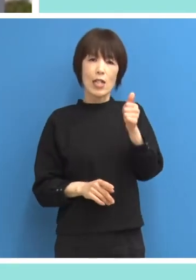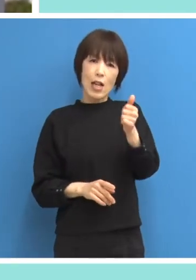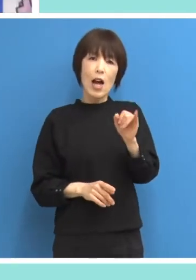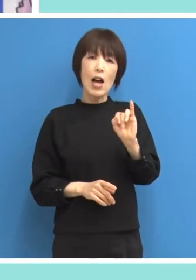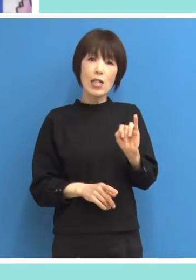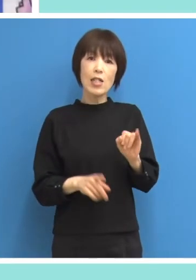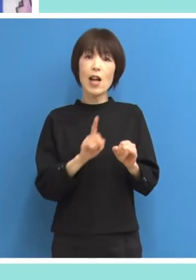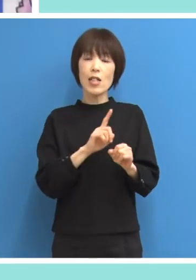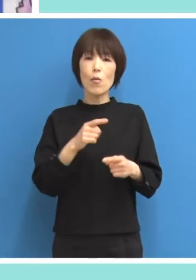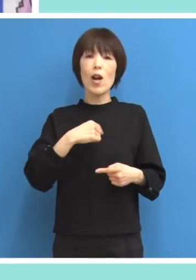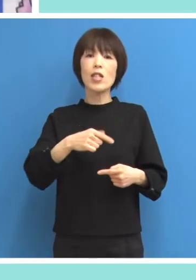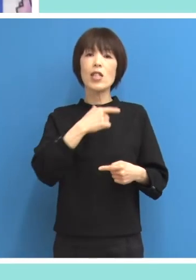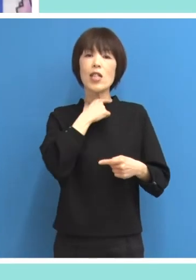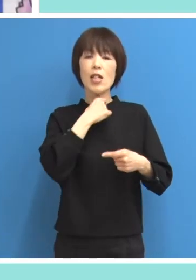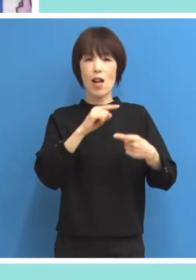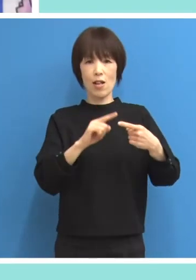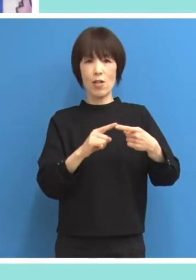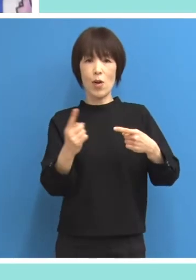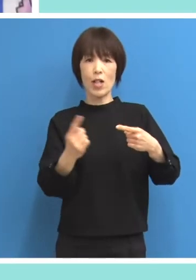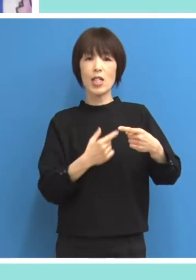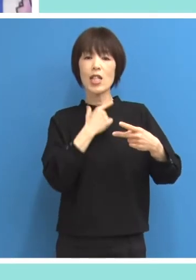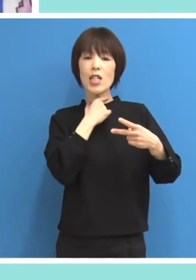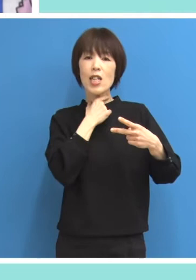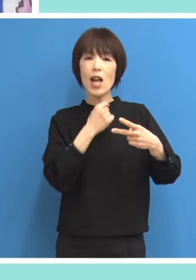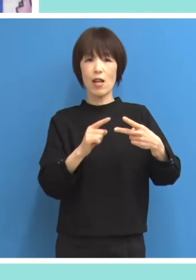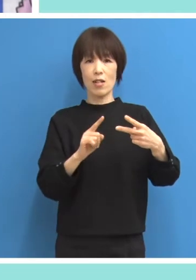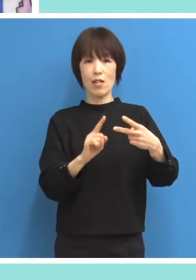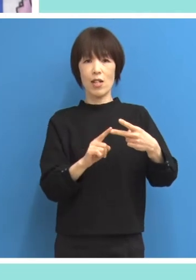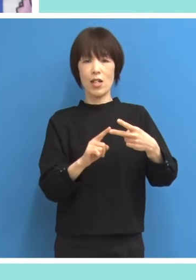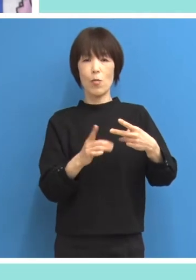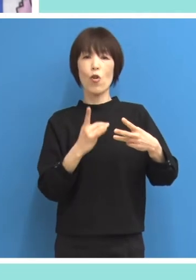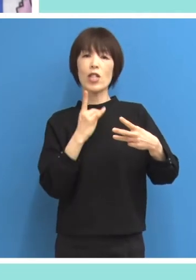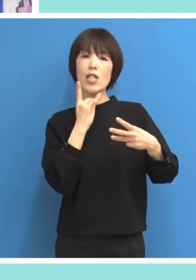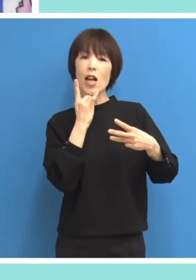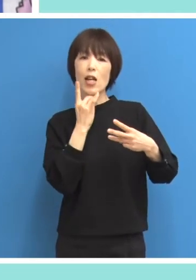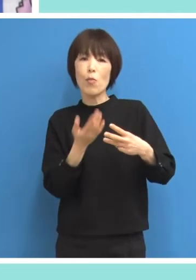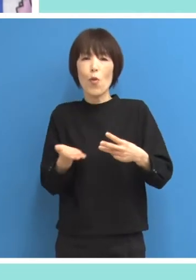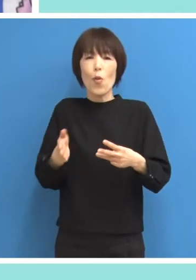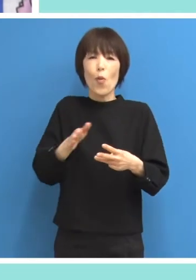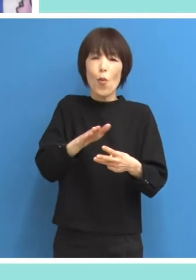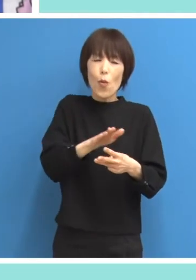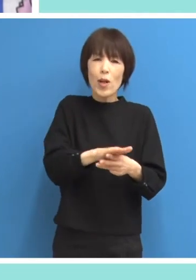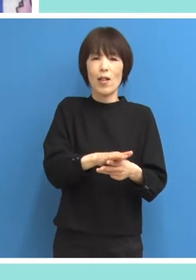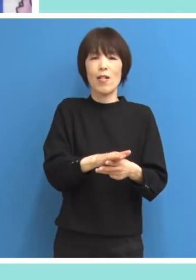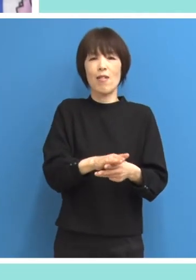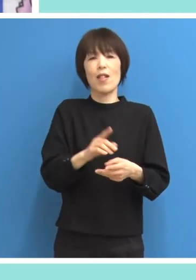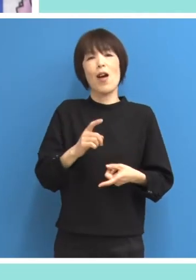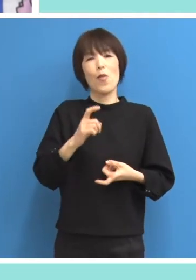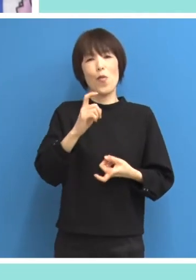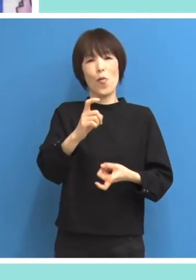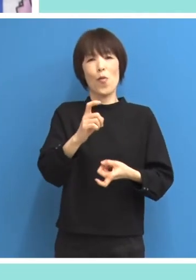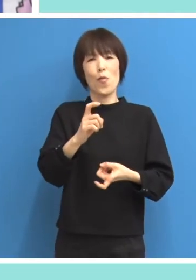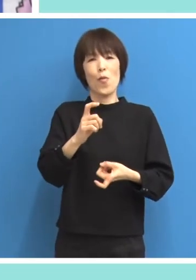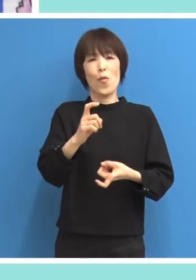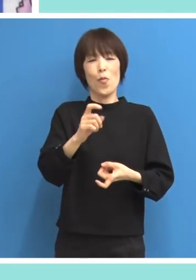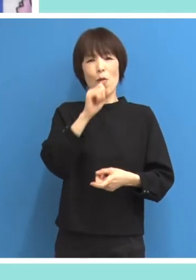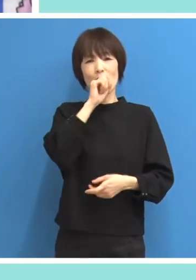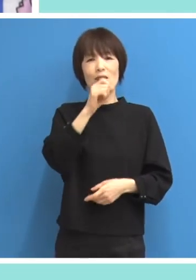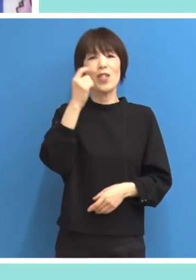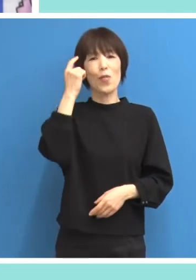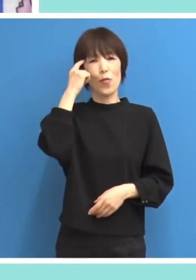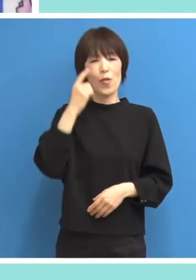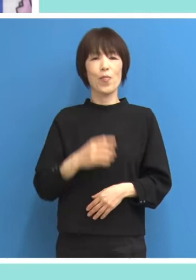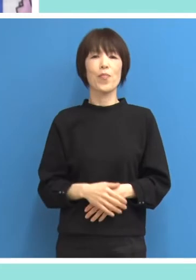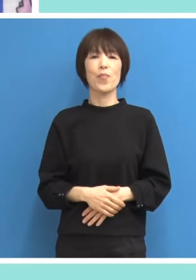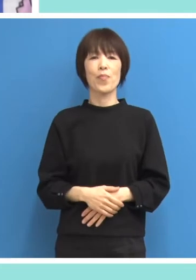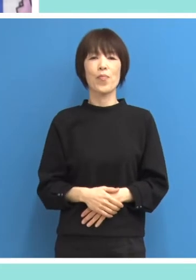のは行きたいとか期待っていうのと期待をこう込めたですね、期待が膨らむ大村、いいキャッチコピーだな